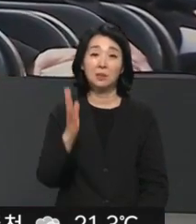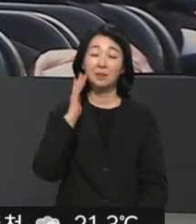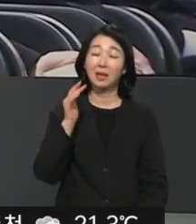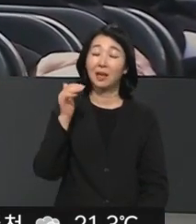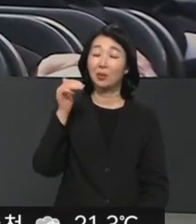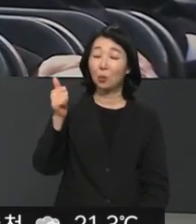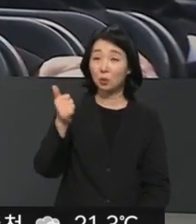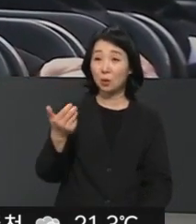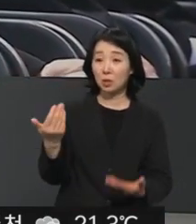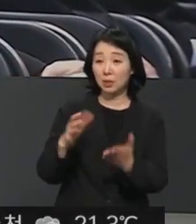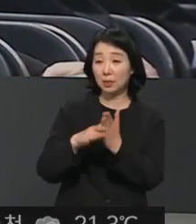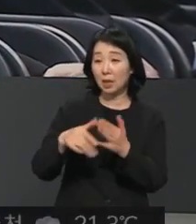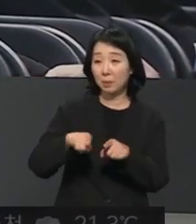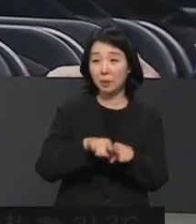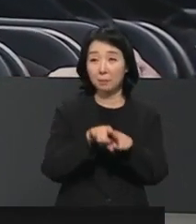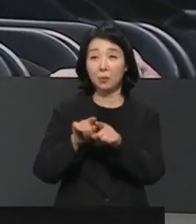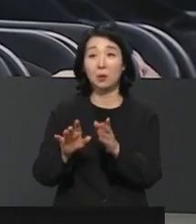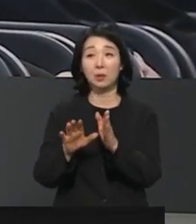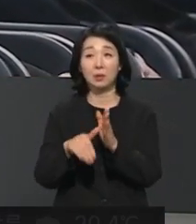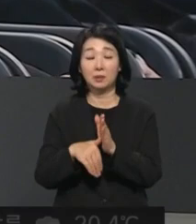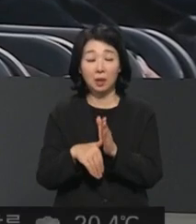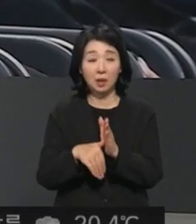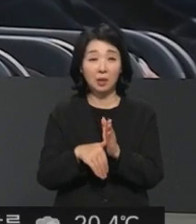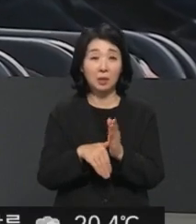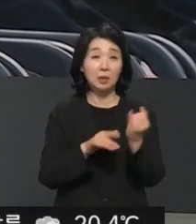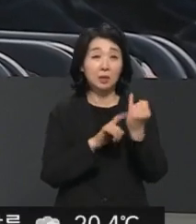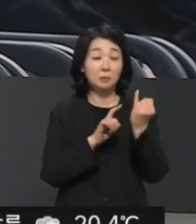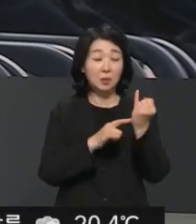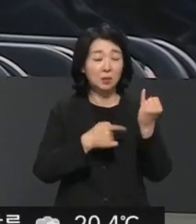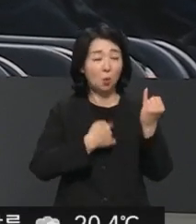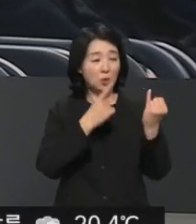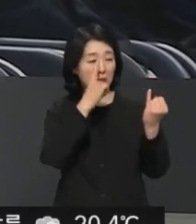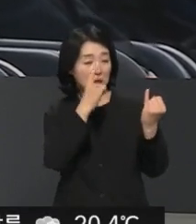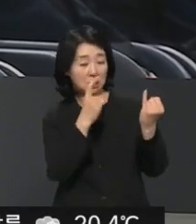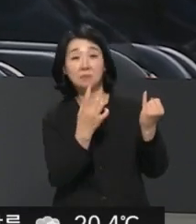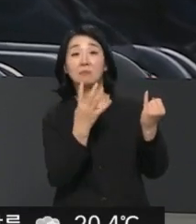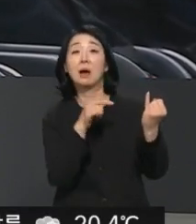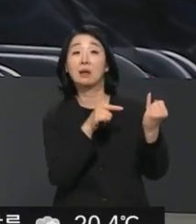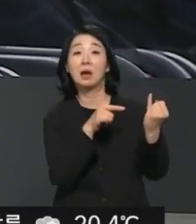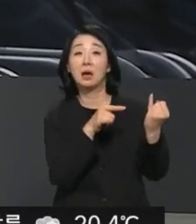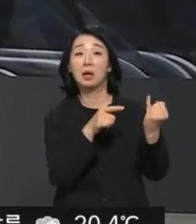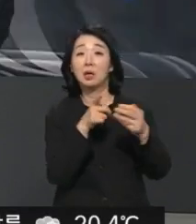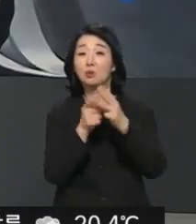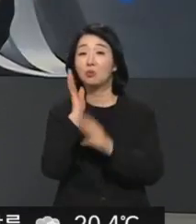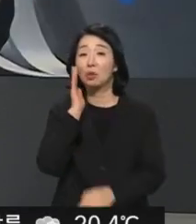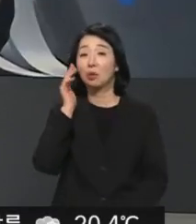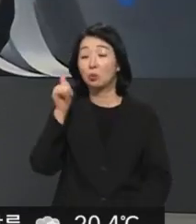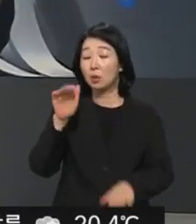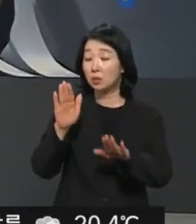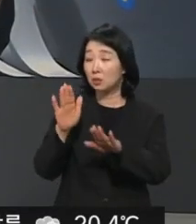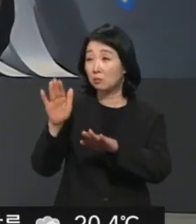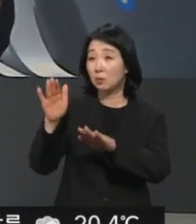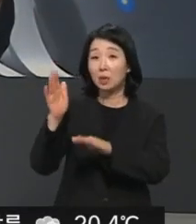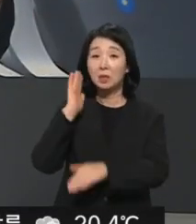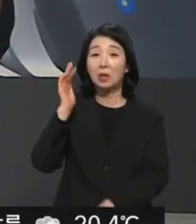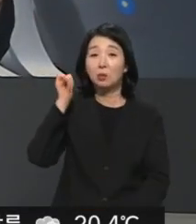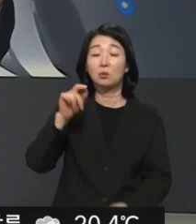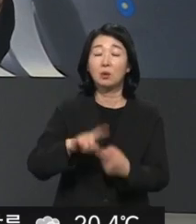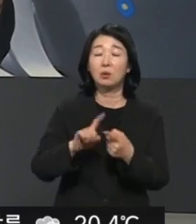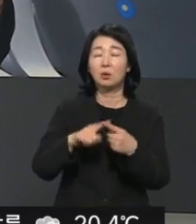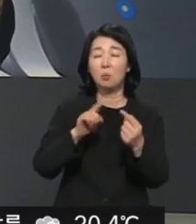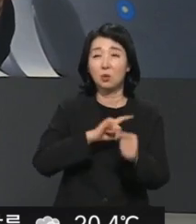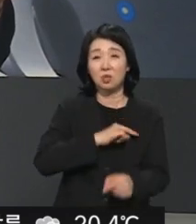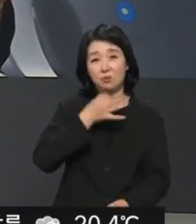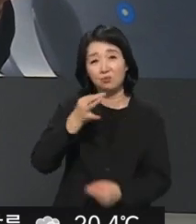일정에 동행했을 경우에도 김 여사의 단독샷은 빠지지 않는데요. 윤 대통령이 현직 대통령으로서 첫 롤콜을 한